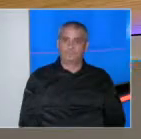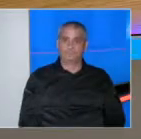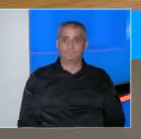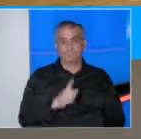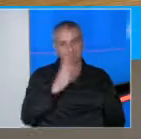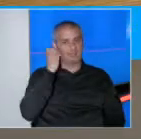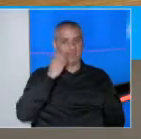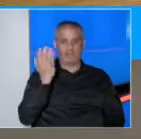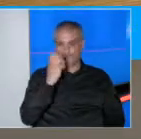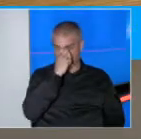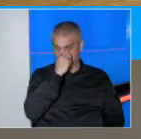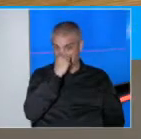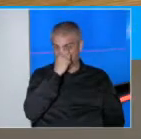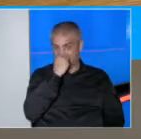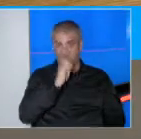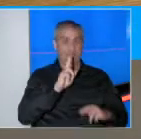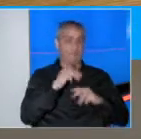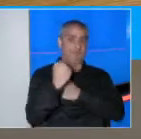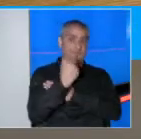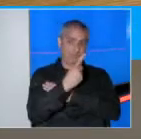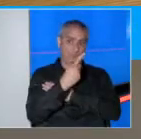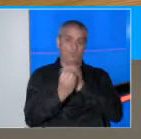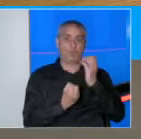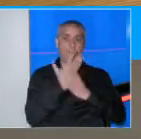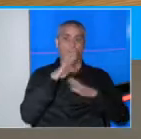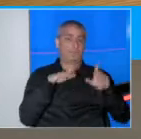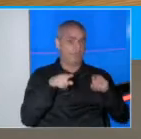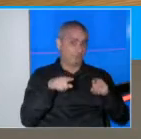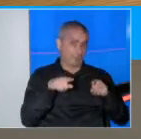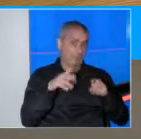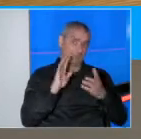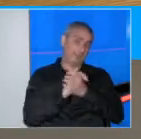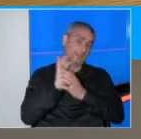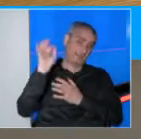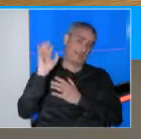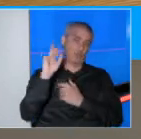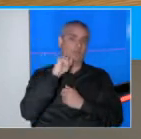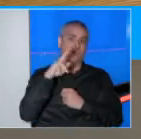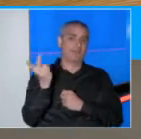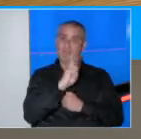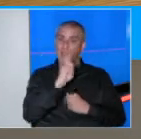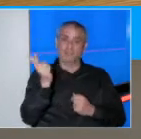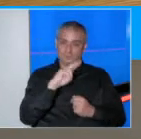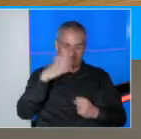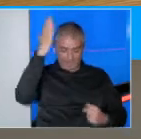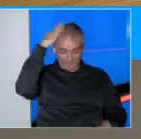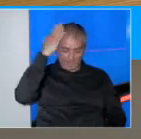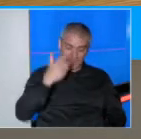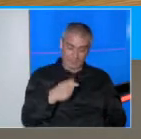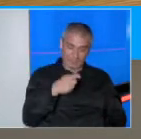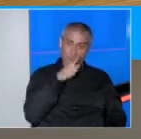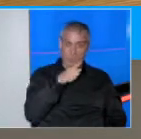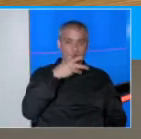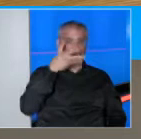זה ליברמן, ומי שמחזיק במנדט ומרכיב את הממשלה לידידו, כך הוא מכנים אחד את השני, נפתלי בנט, הוא